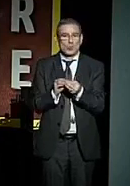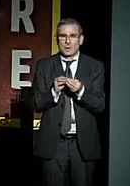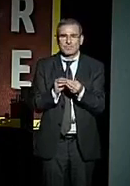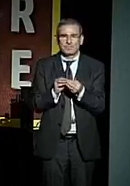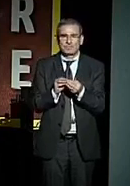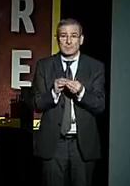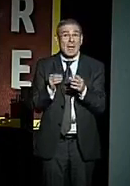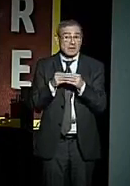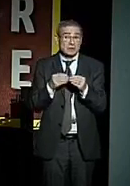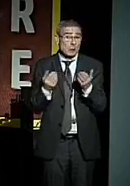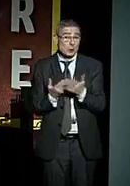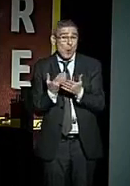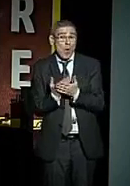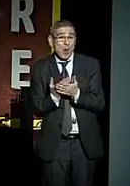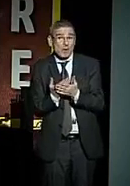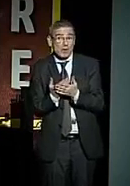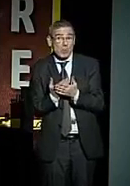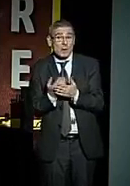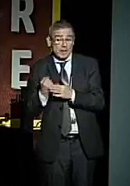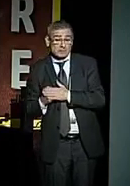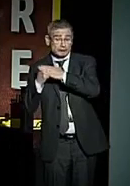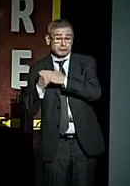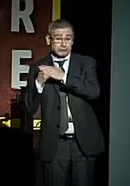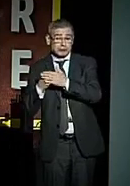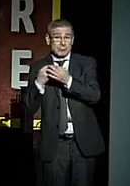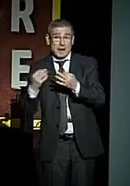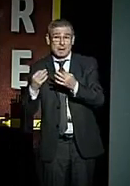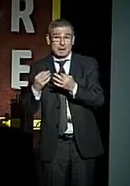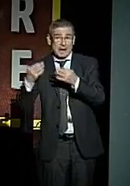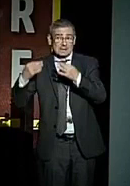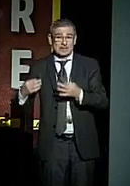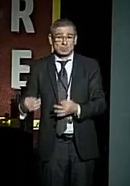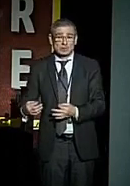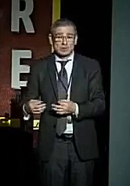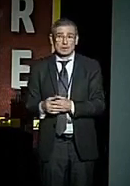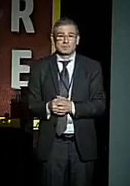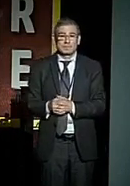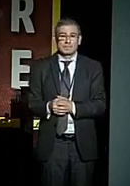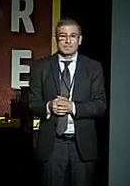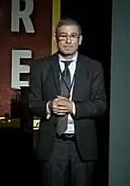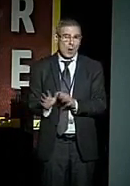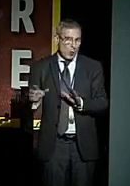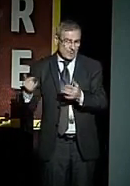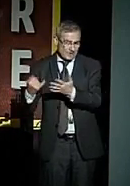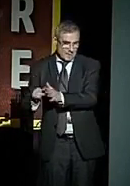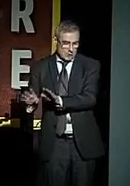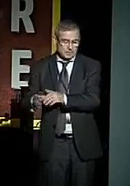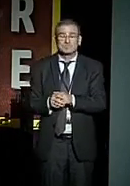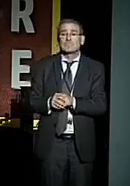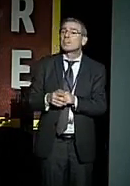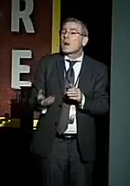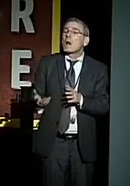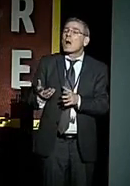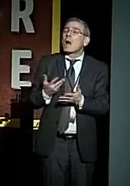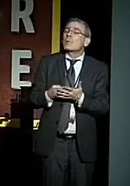facciamo con un nuovo metodo che prova a rafforzare le istituzioni, e chiudo, ma lo facciamo provando a